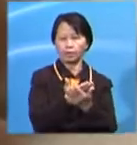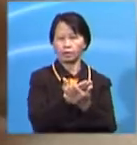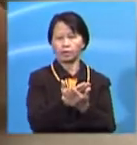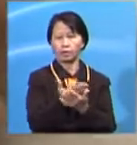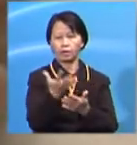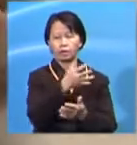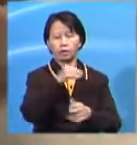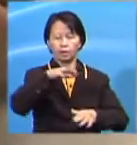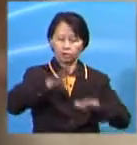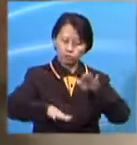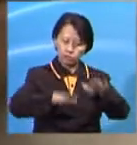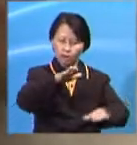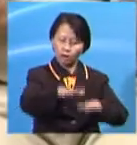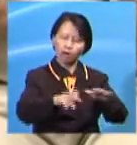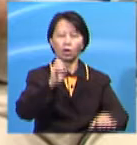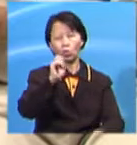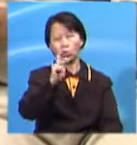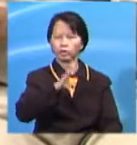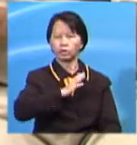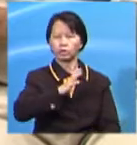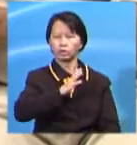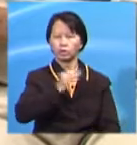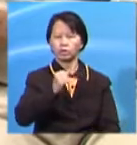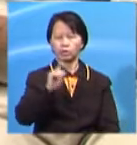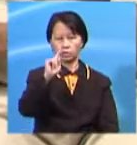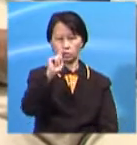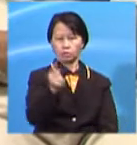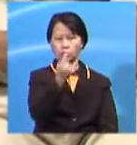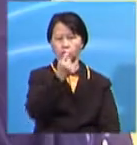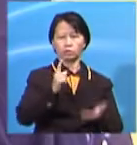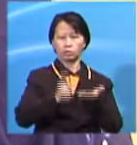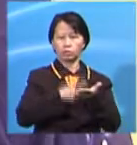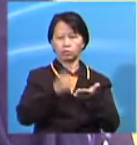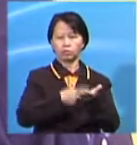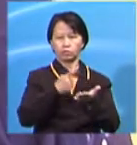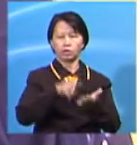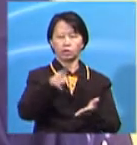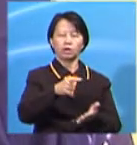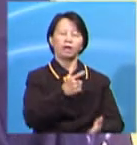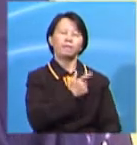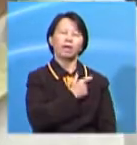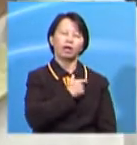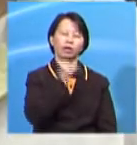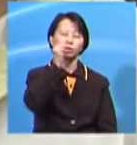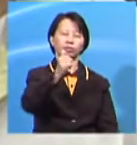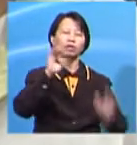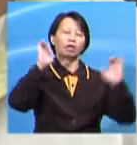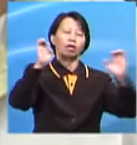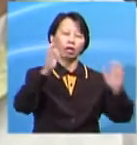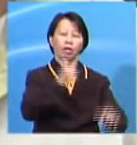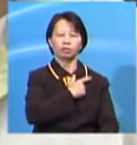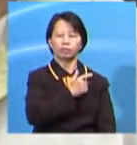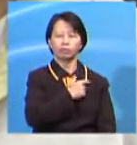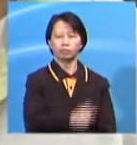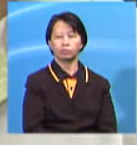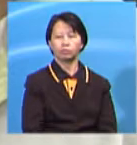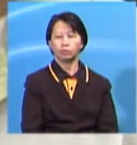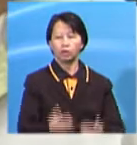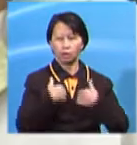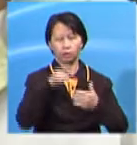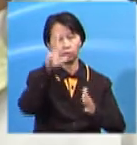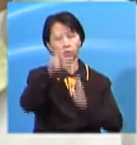kan? Jalan pun dah okey, kan? Cuma kadang-kadang tu dia malas nak pergi terapi. Setiap 3 jam ada bagi saya minum